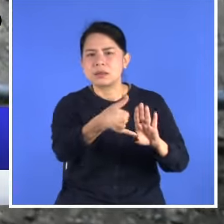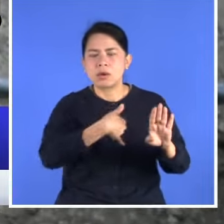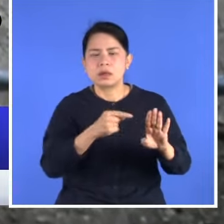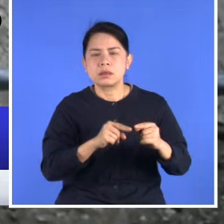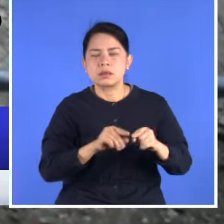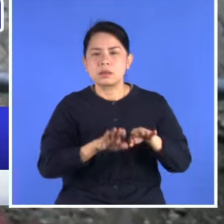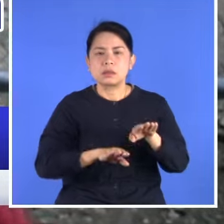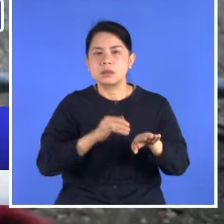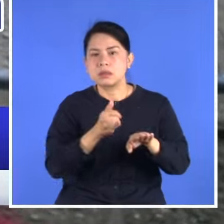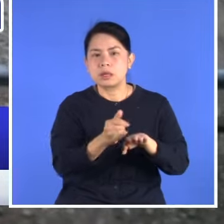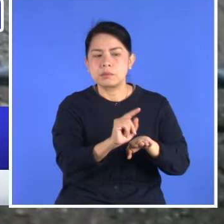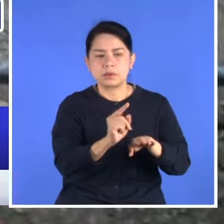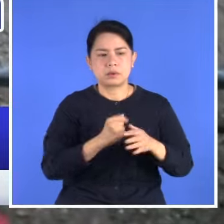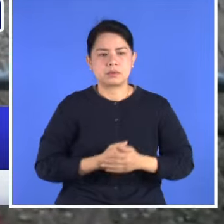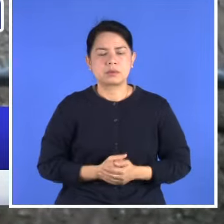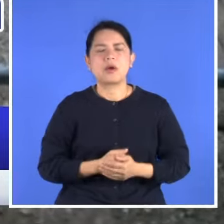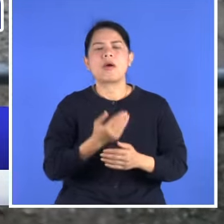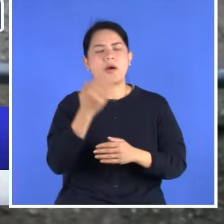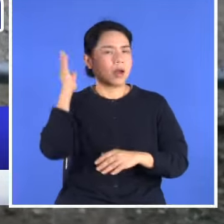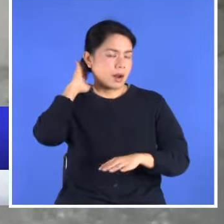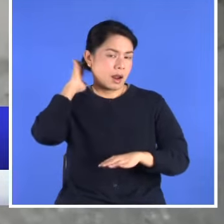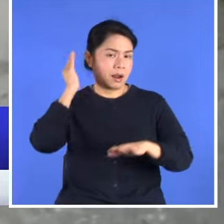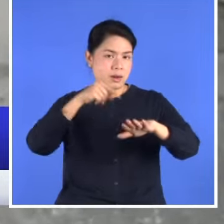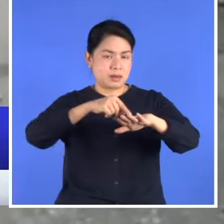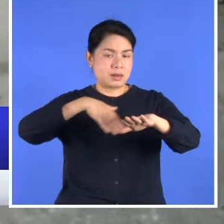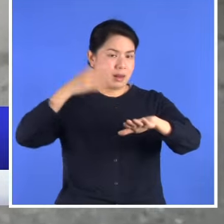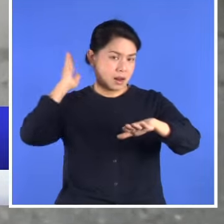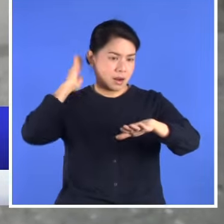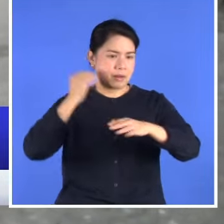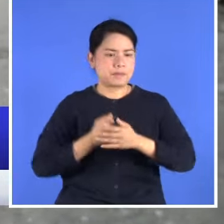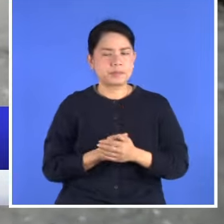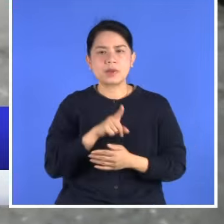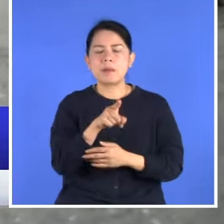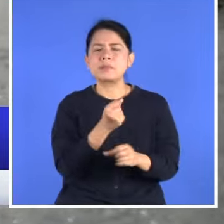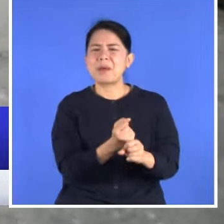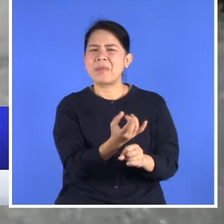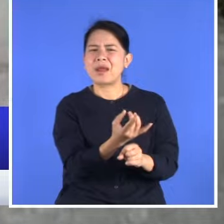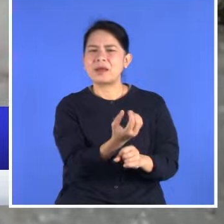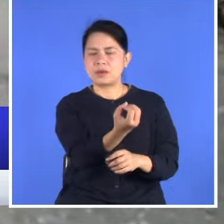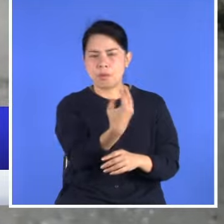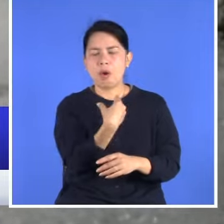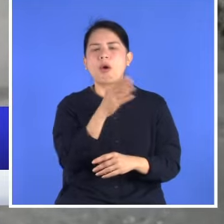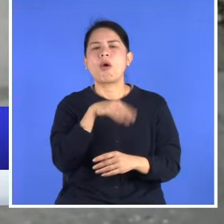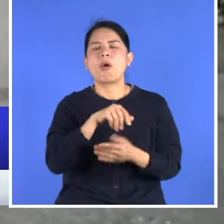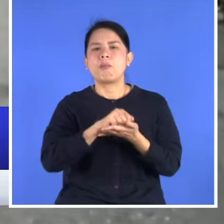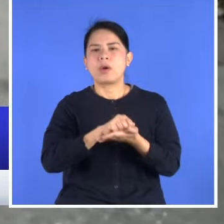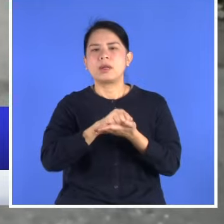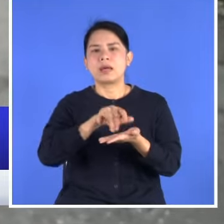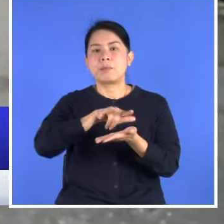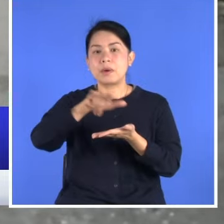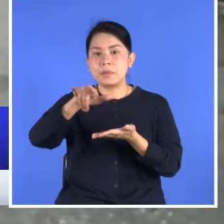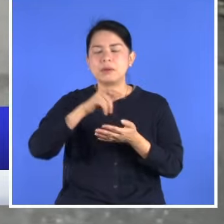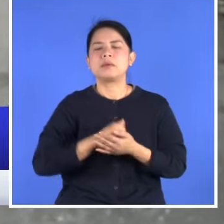ในบ้านเข้ามาทางไหน ข้างหลังโน่นพี่เขาเรียกเข้ามาข้างหลัง ทำงานอะไรนะ สจ๊วต สจ๊วตโอ้โหเป็นสจ๊วต